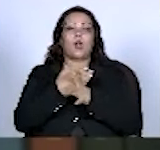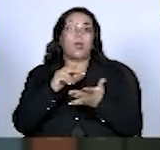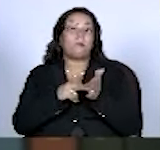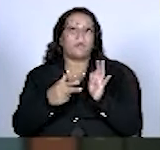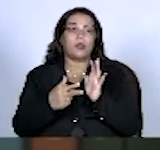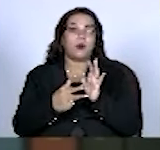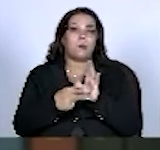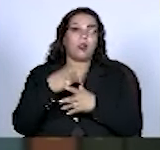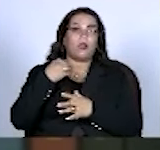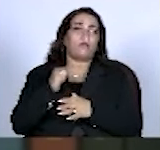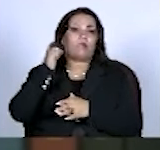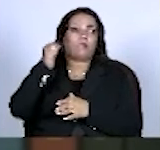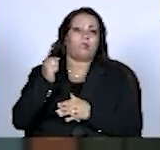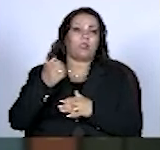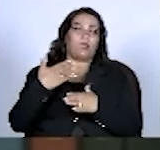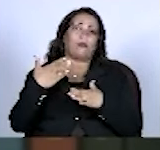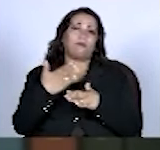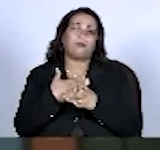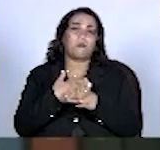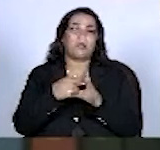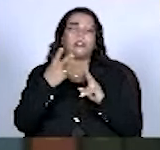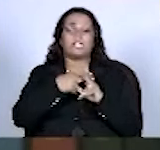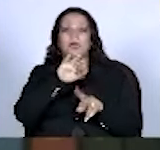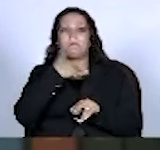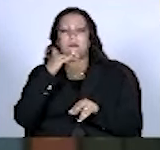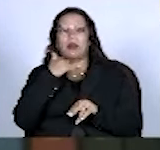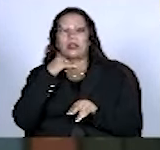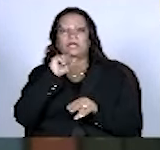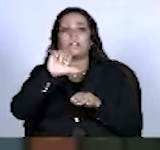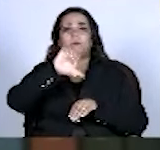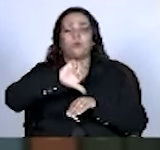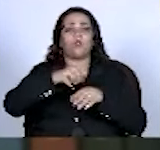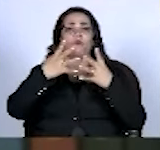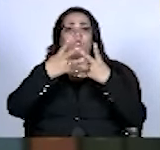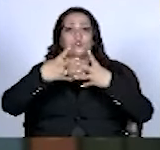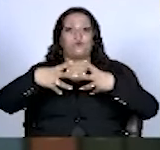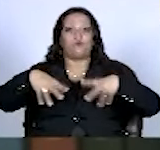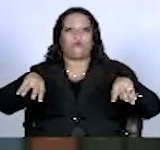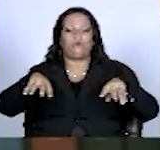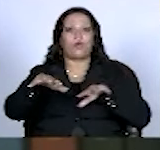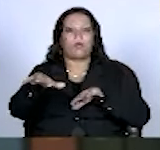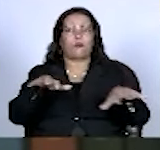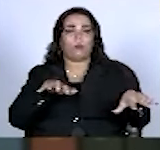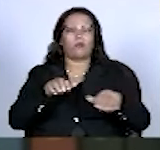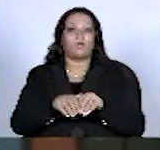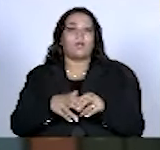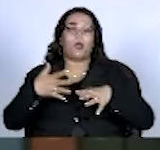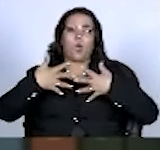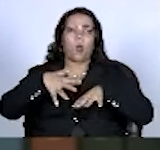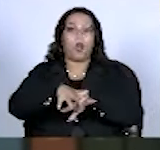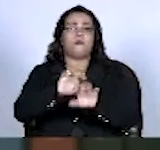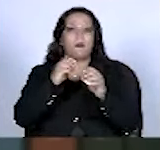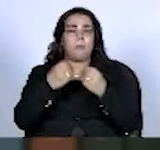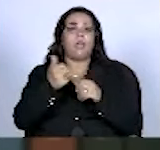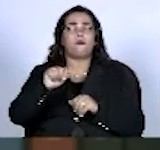بتسر ل القتلى الذين كانوا في صفوف ايران حلفائها